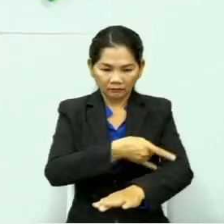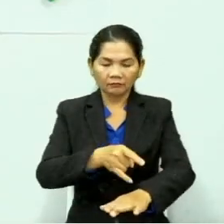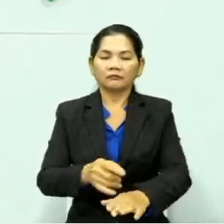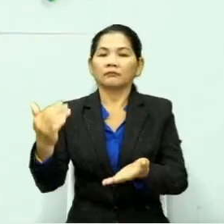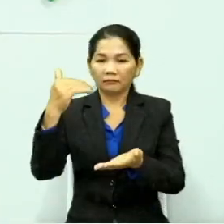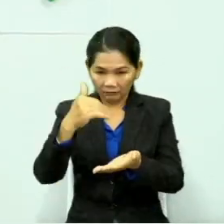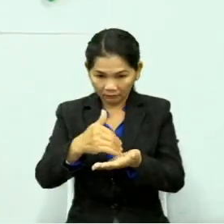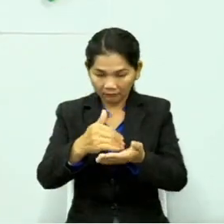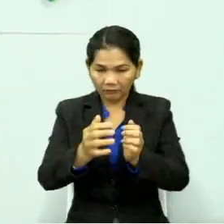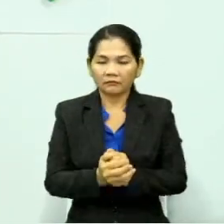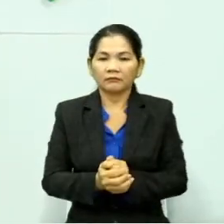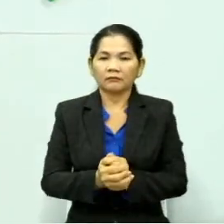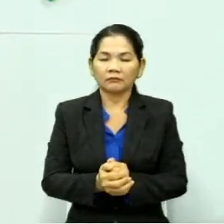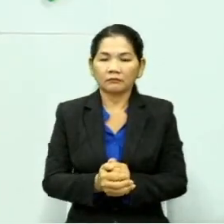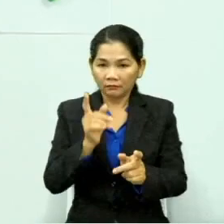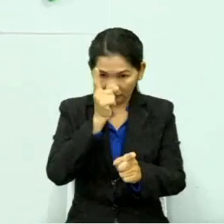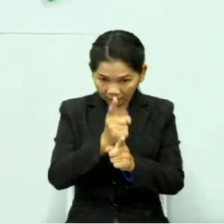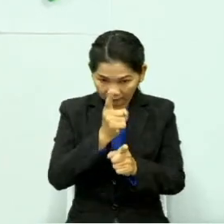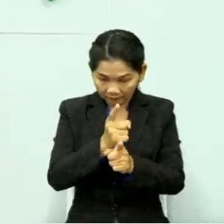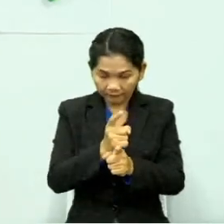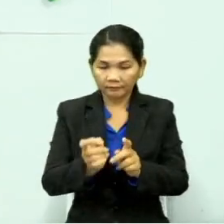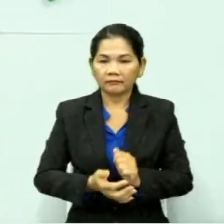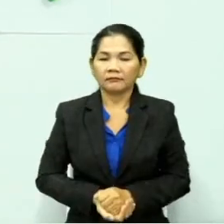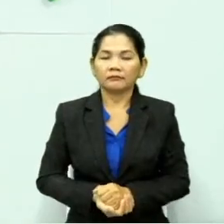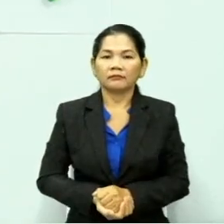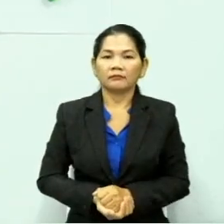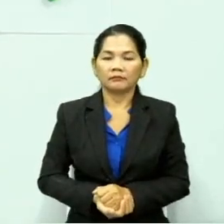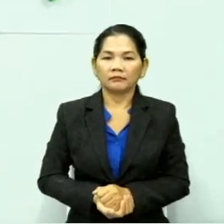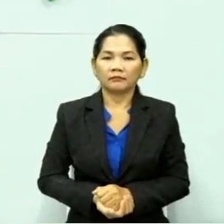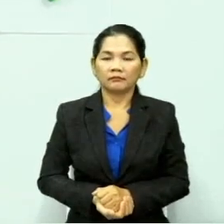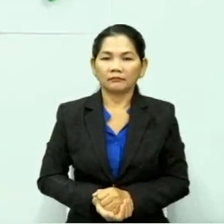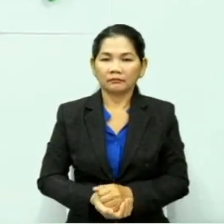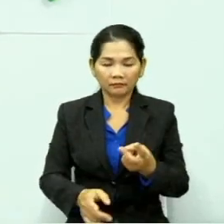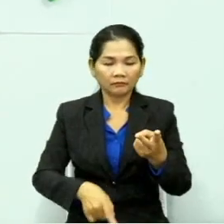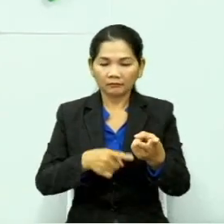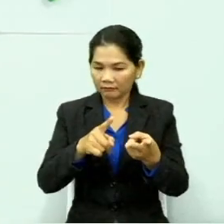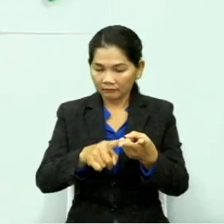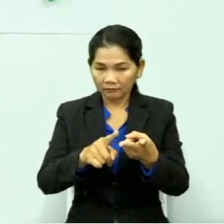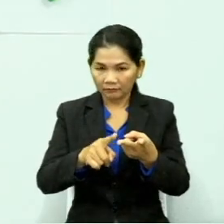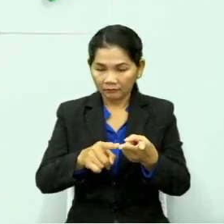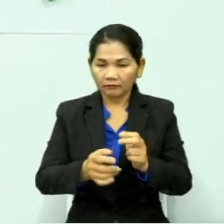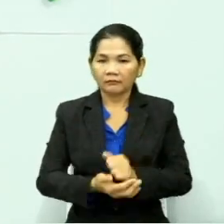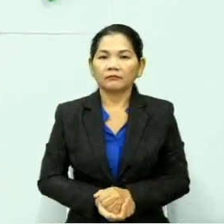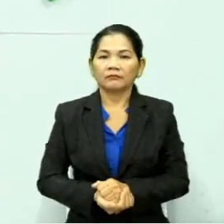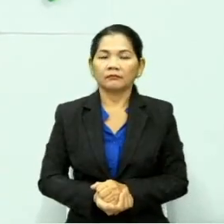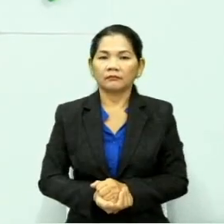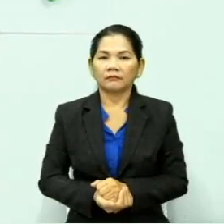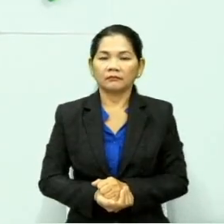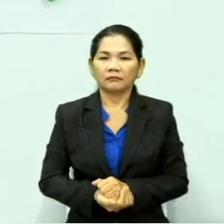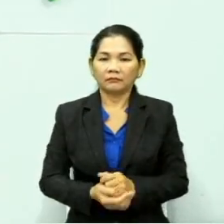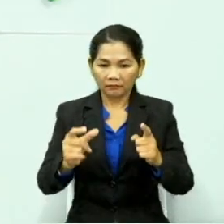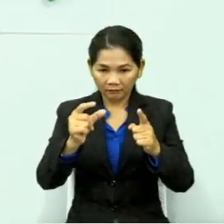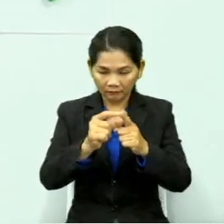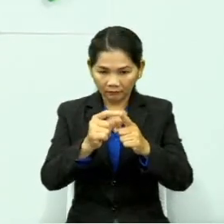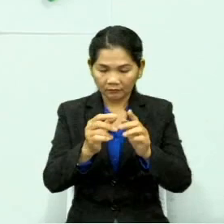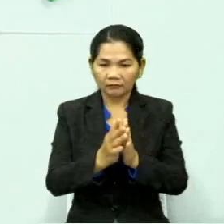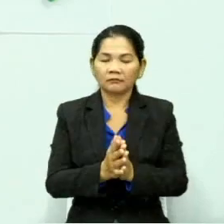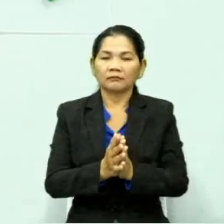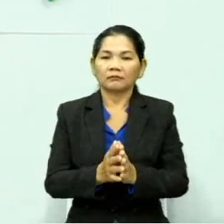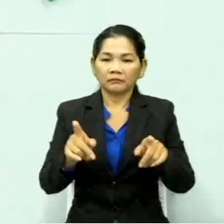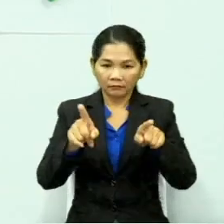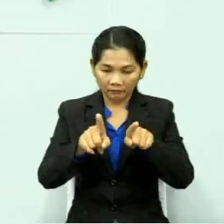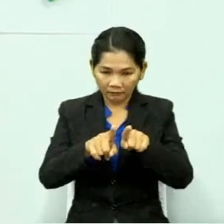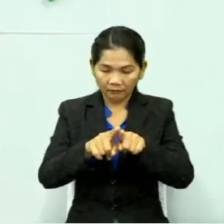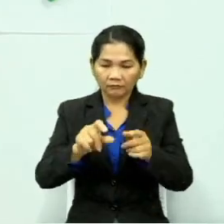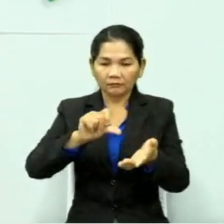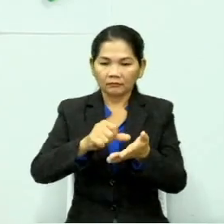làng vĩnh ở bàn trắng trời cha pí cho rộp bịa bạc để sắp nâng